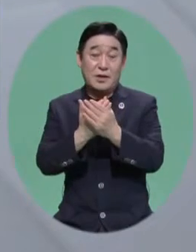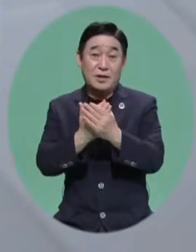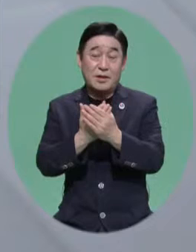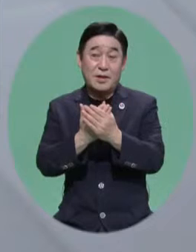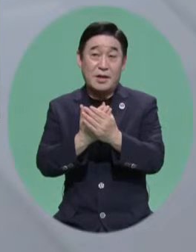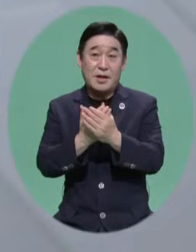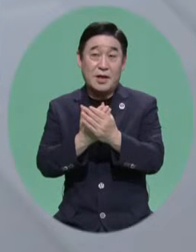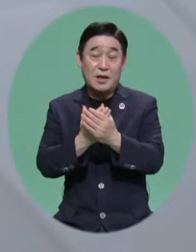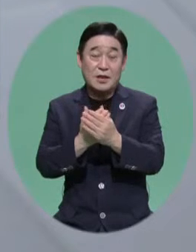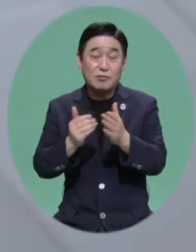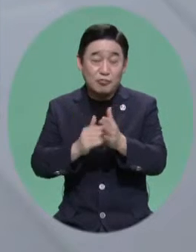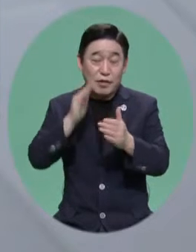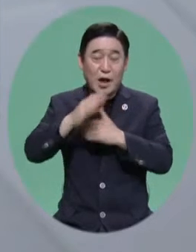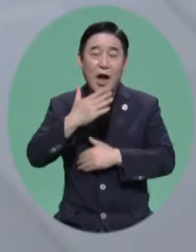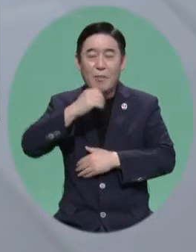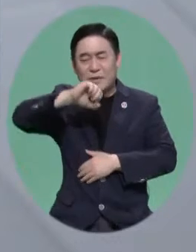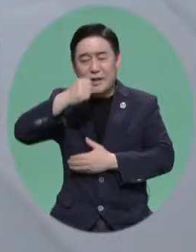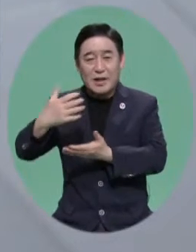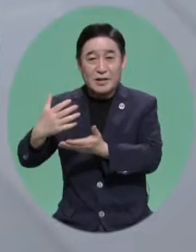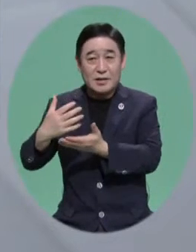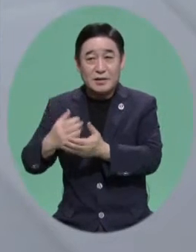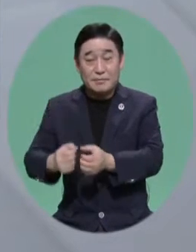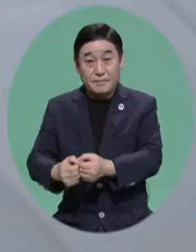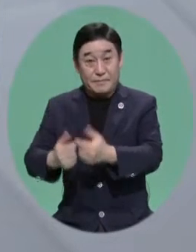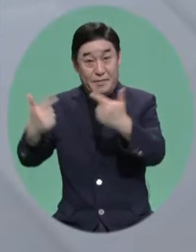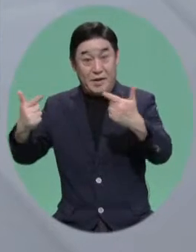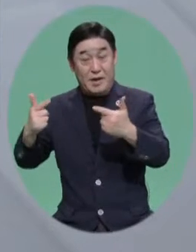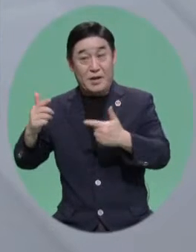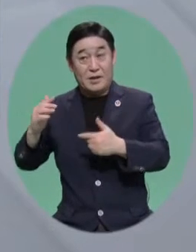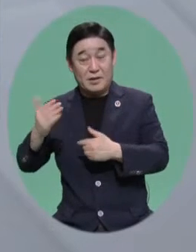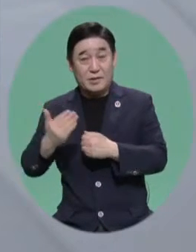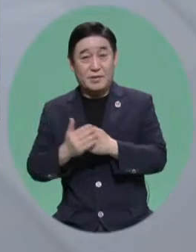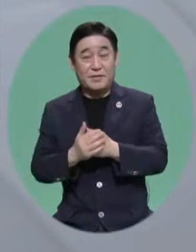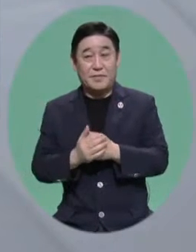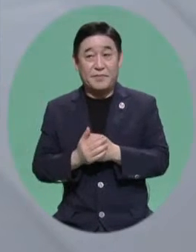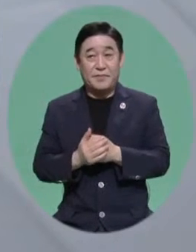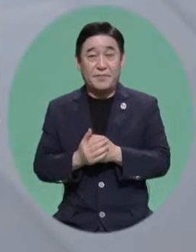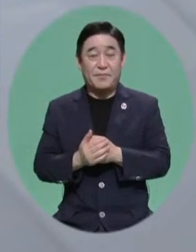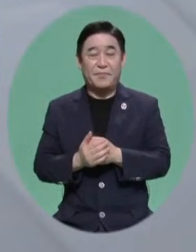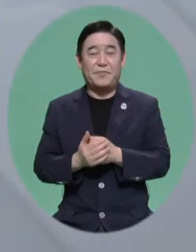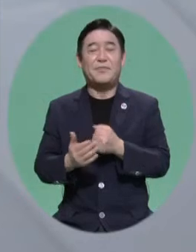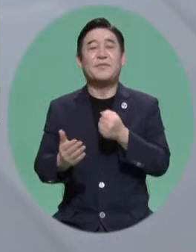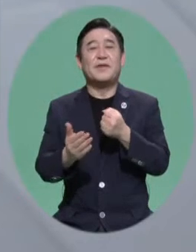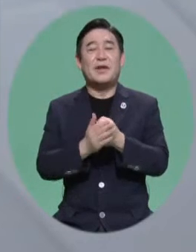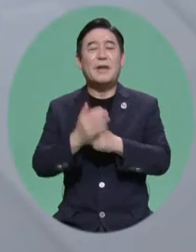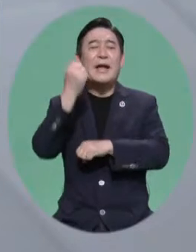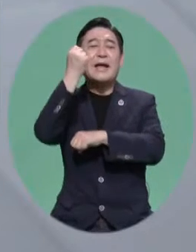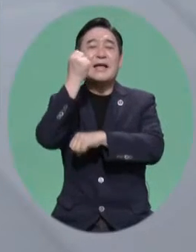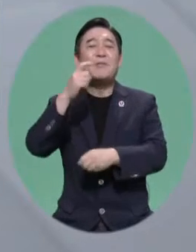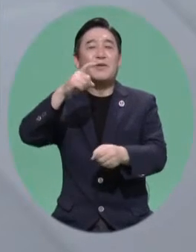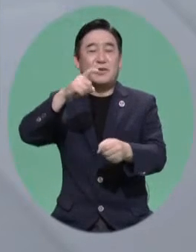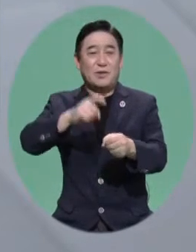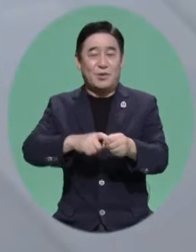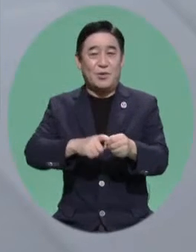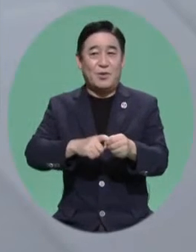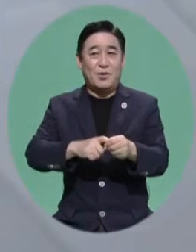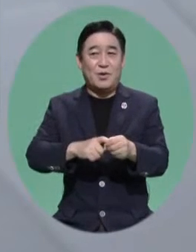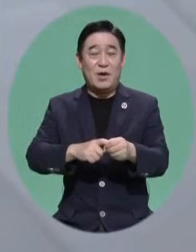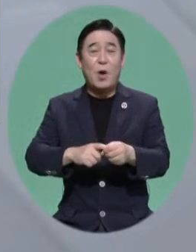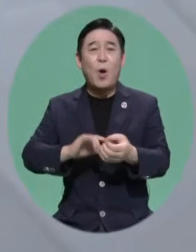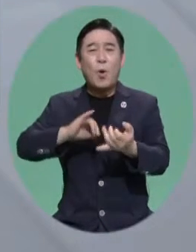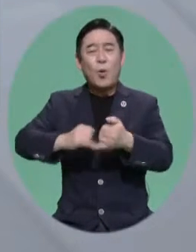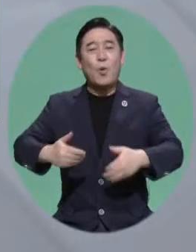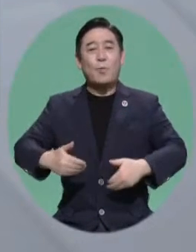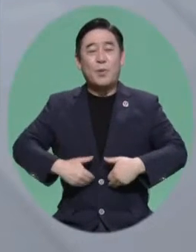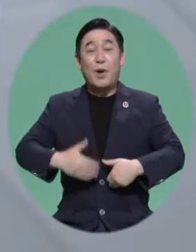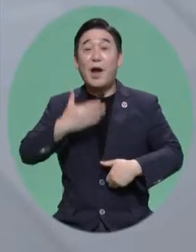거기서 복지의 재보니 또 많이 에 산출이 될 수 있는 거니까 기본적으로 써야 될